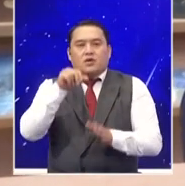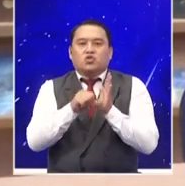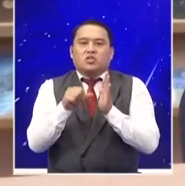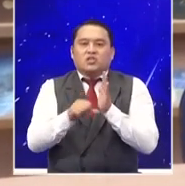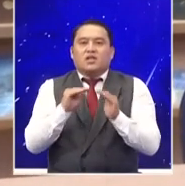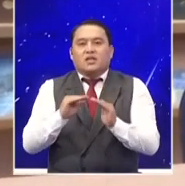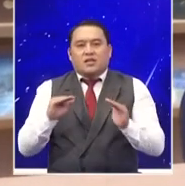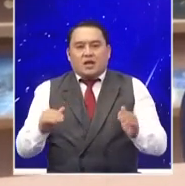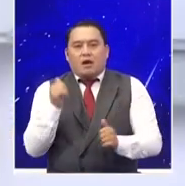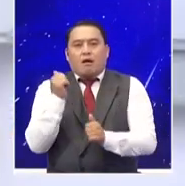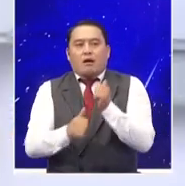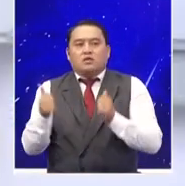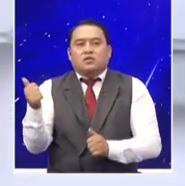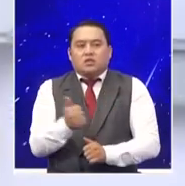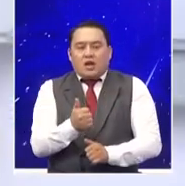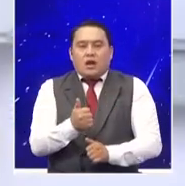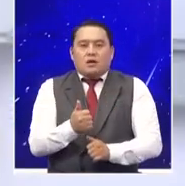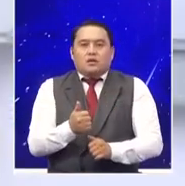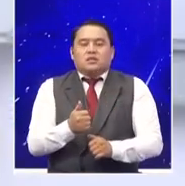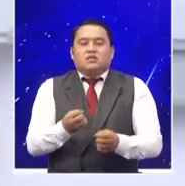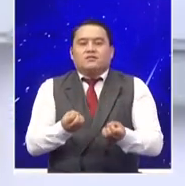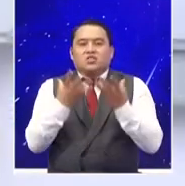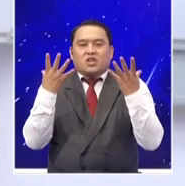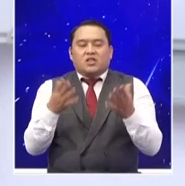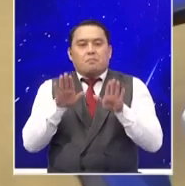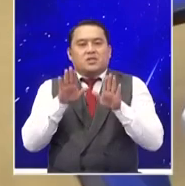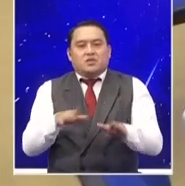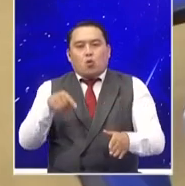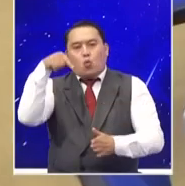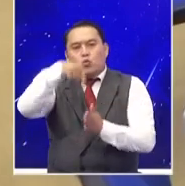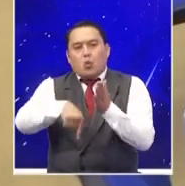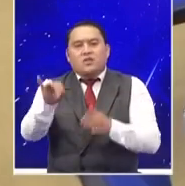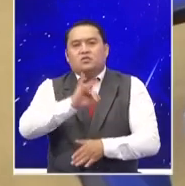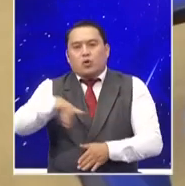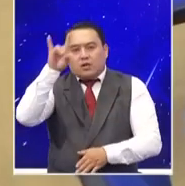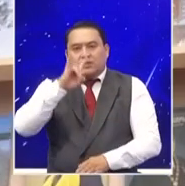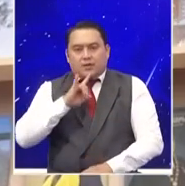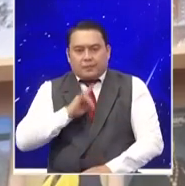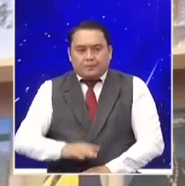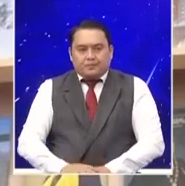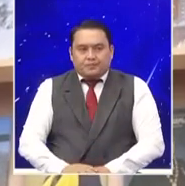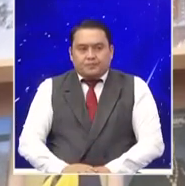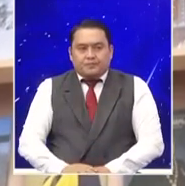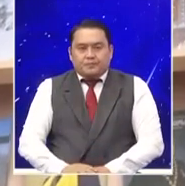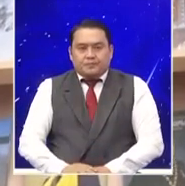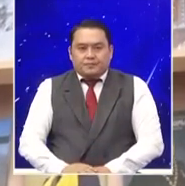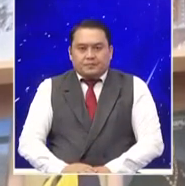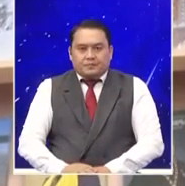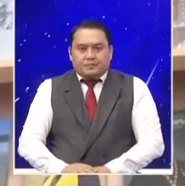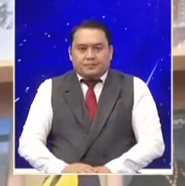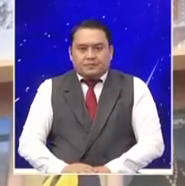60 школьников. Еженедельные экскурсии по сакральным местам позволяют углубленно изучать историю Казахстана.